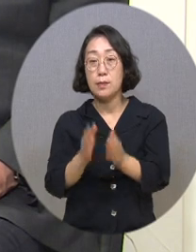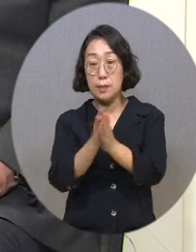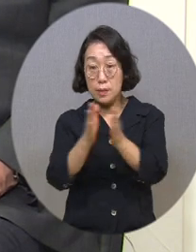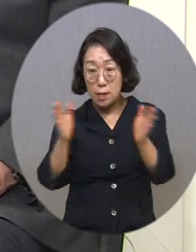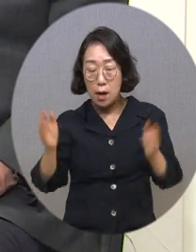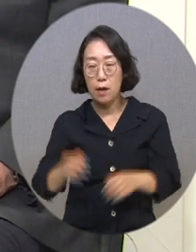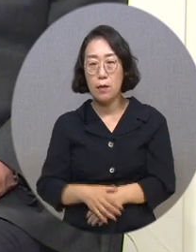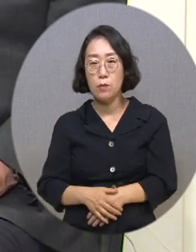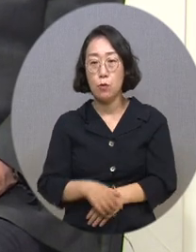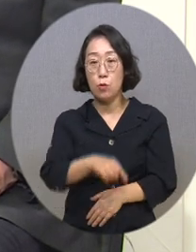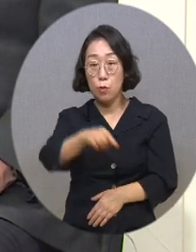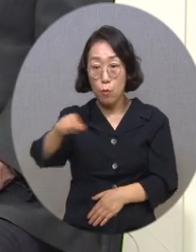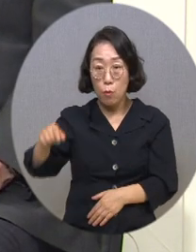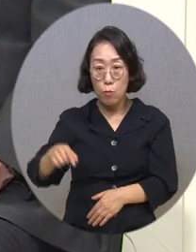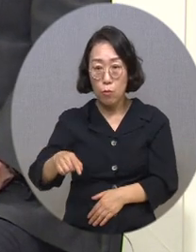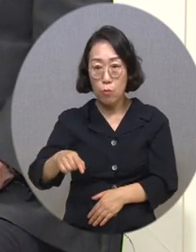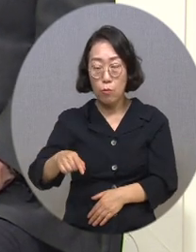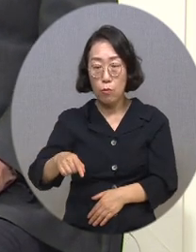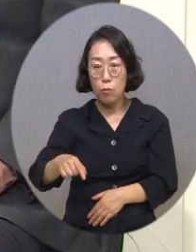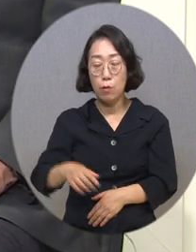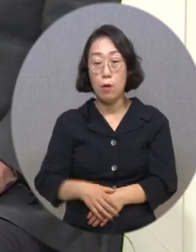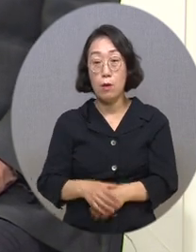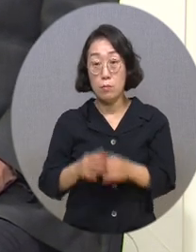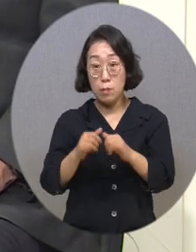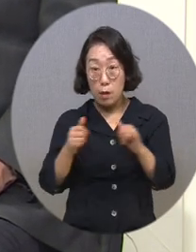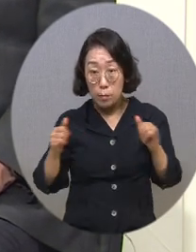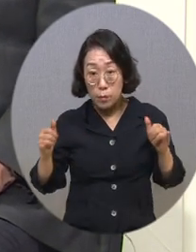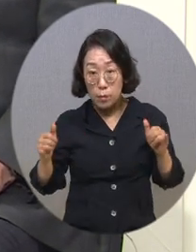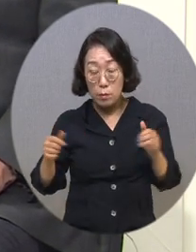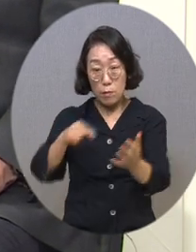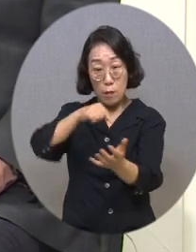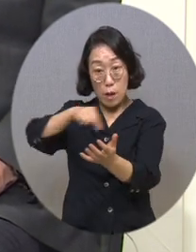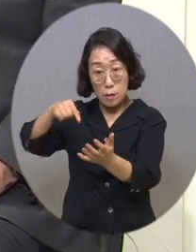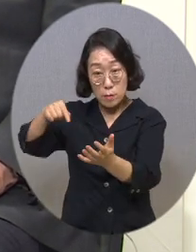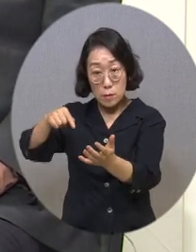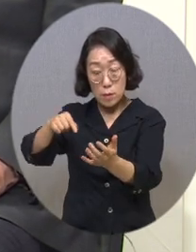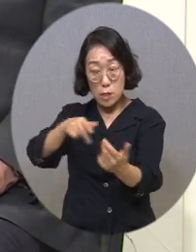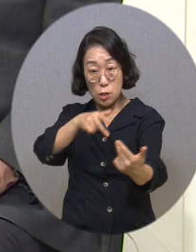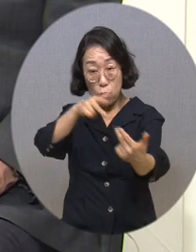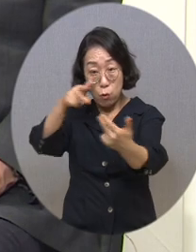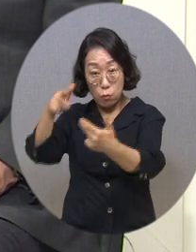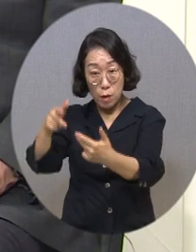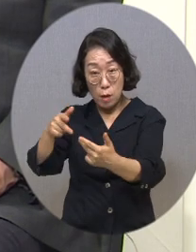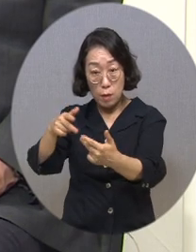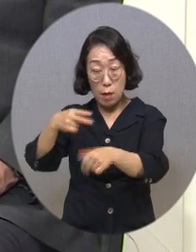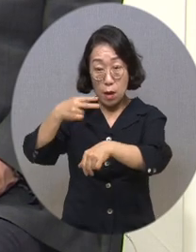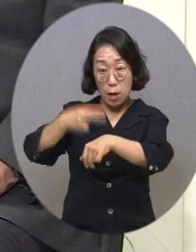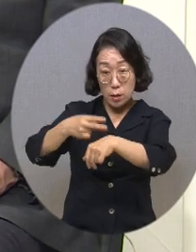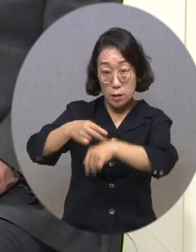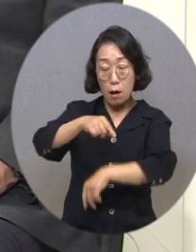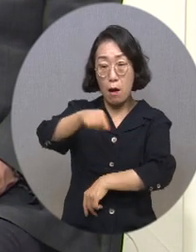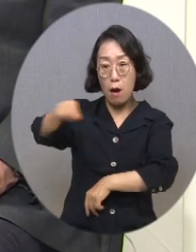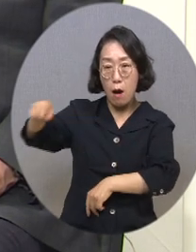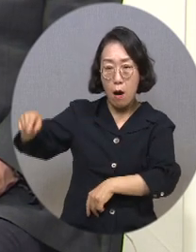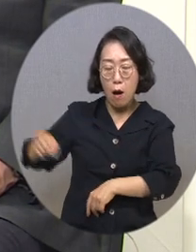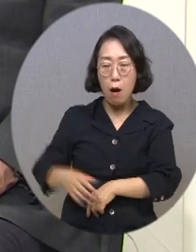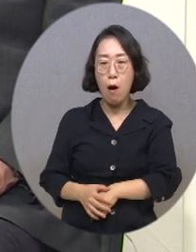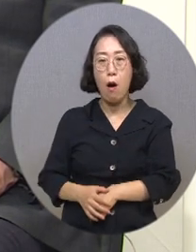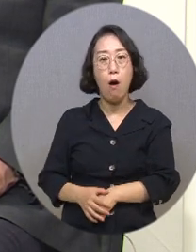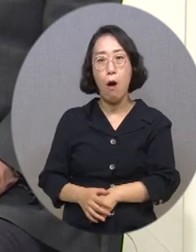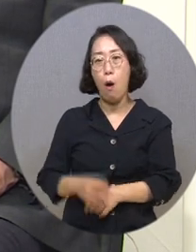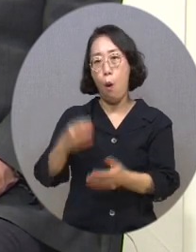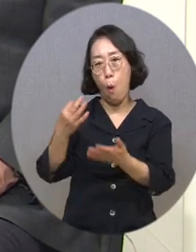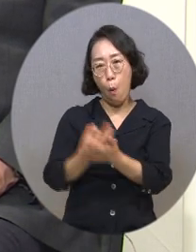분들은 어마어마하게 투자도 받고 성장하고 그 시기가 거기에 있는 이 판이 엄청나게